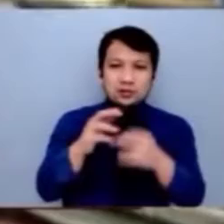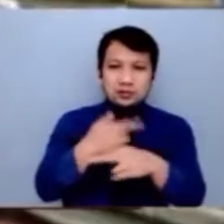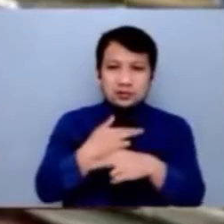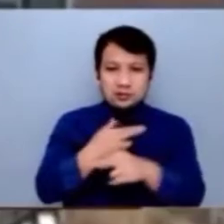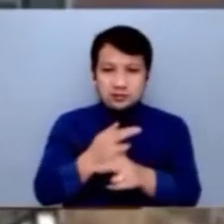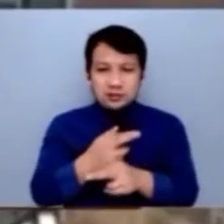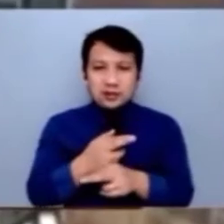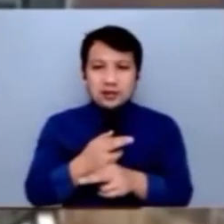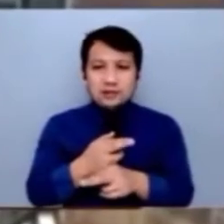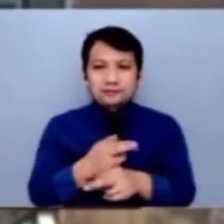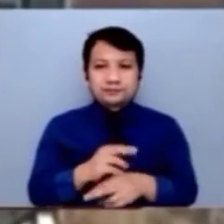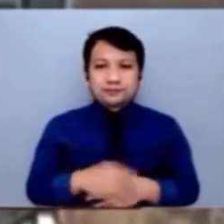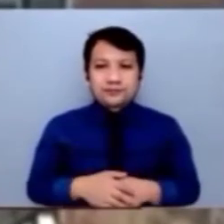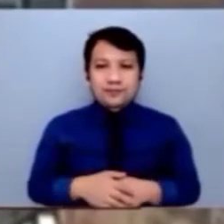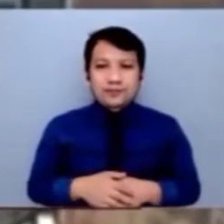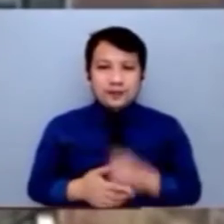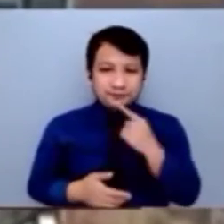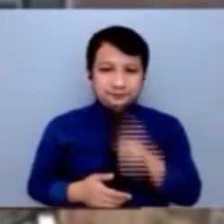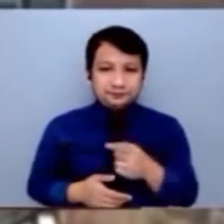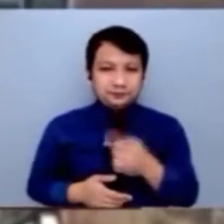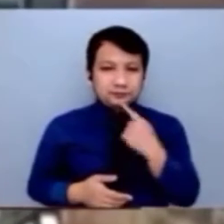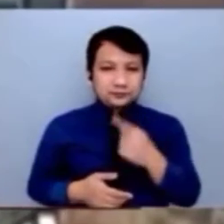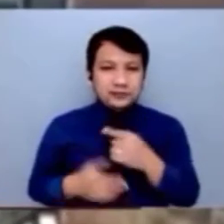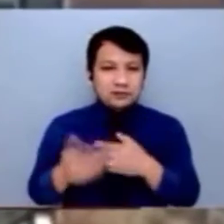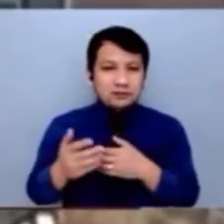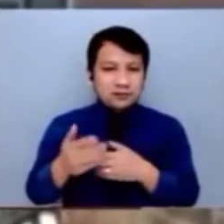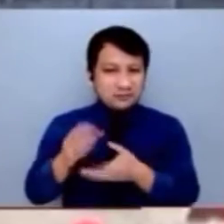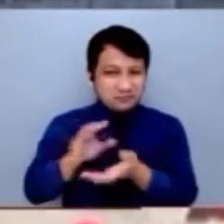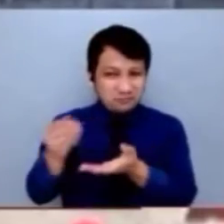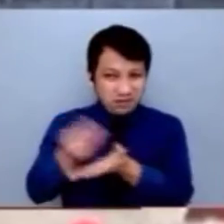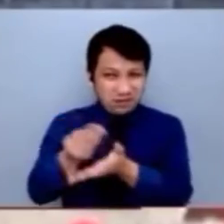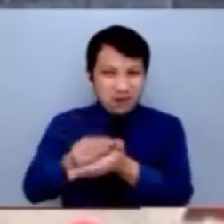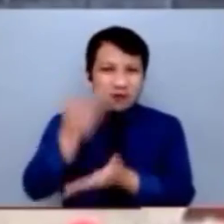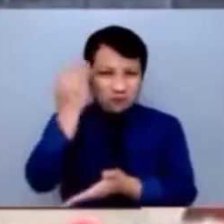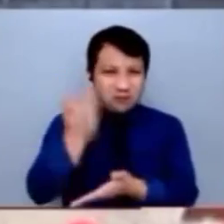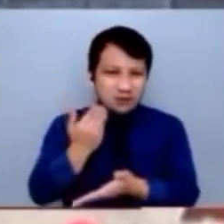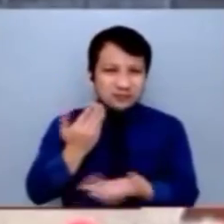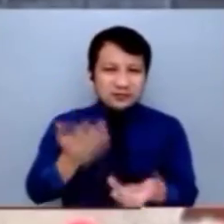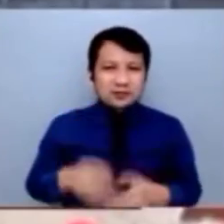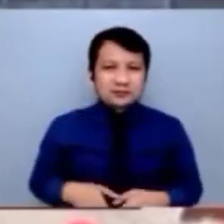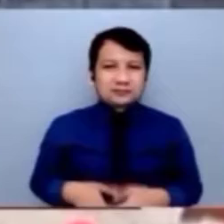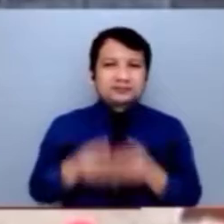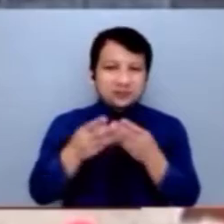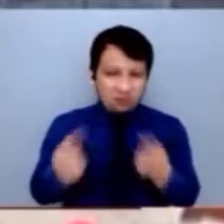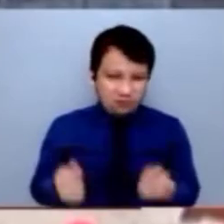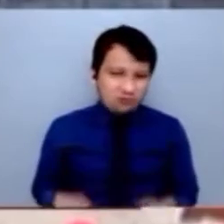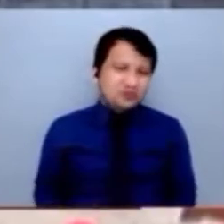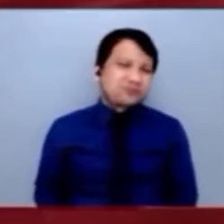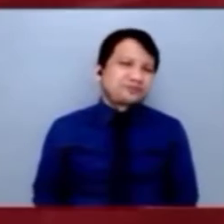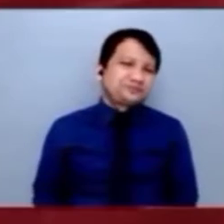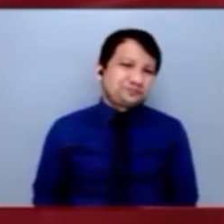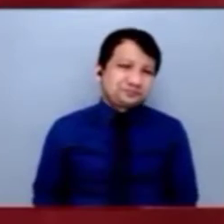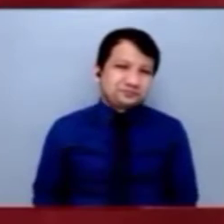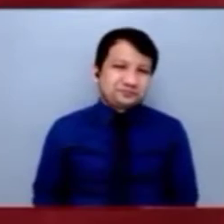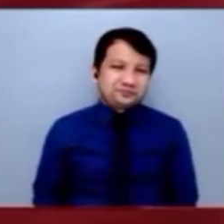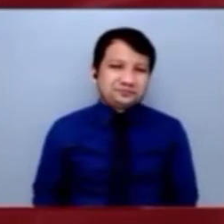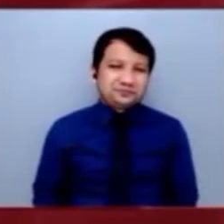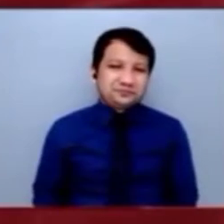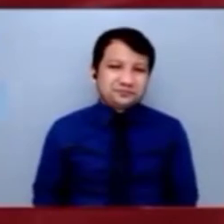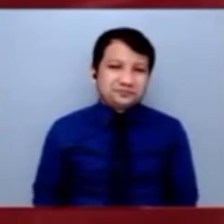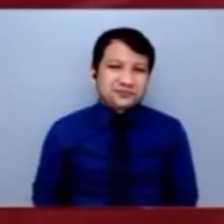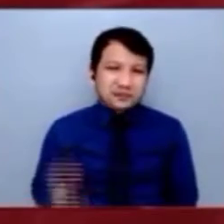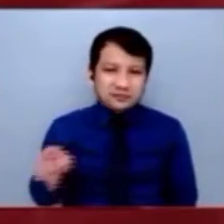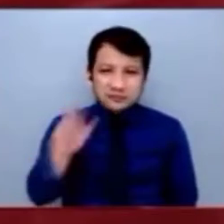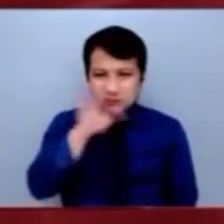assistance, but I'm pretty sure it's not enough, no? So, mauubos kayo. Mauubusan, no? Mauubos kayo. Yeah. Ang Cebu City